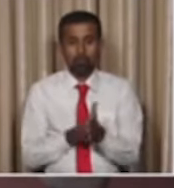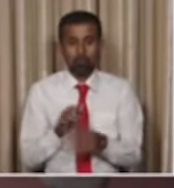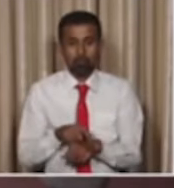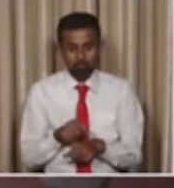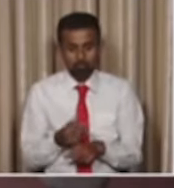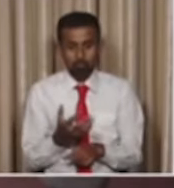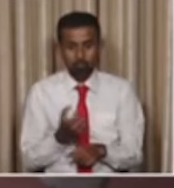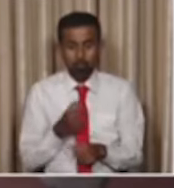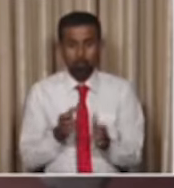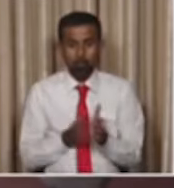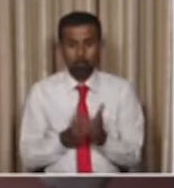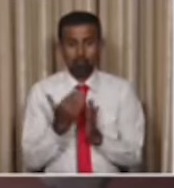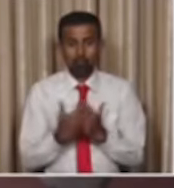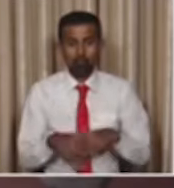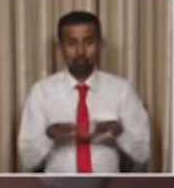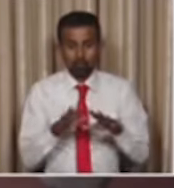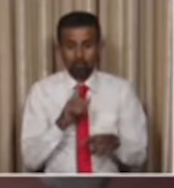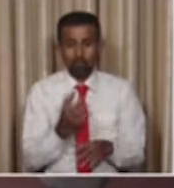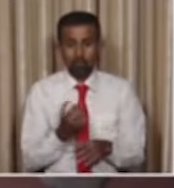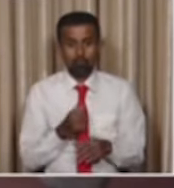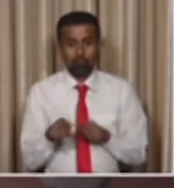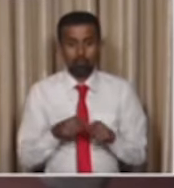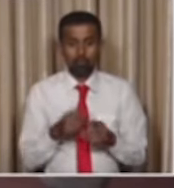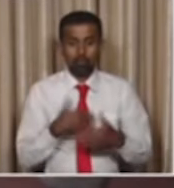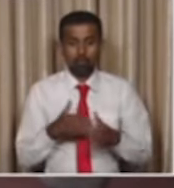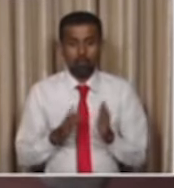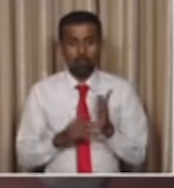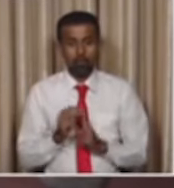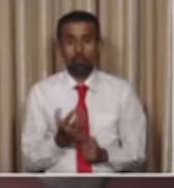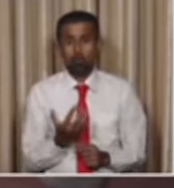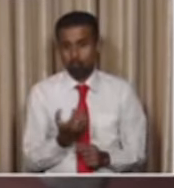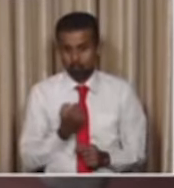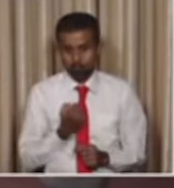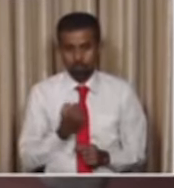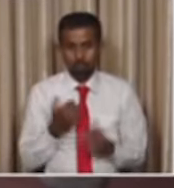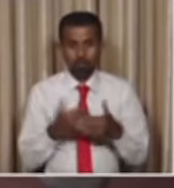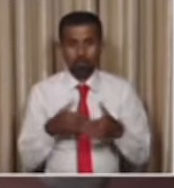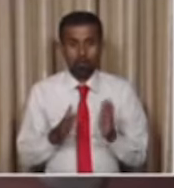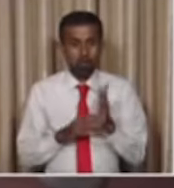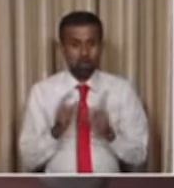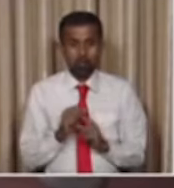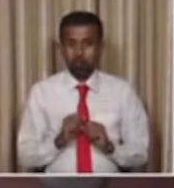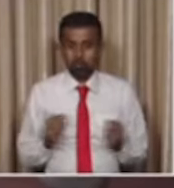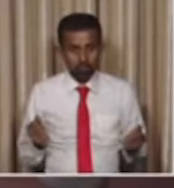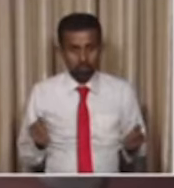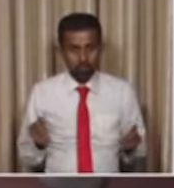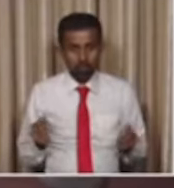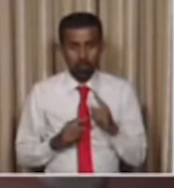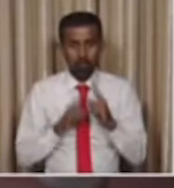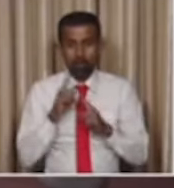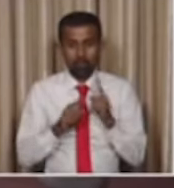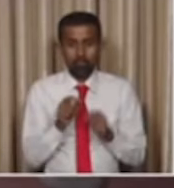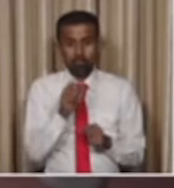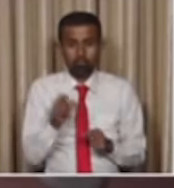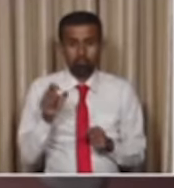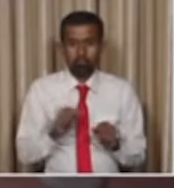අවස්ථාවට යන්න ඕන කාර්ක සභා අවස්ථාව කරුණු ඉදිරිපත් කරන්න ඕන එහෙම ඉදිරිපත් කරන කැබිනට් අමාත්‍යවරයෙක් ඉන්න ඕන ඒතර කැබිනට් අමාත්‍යවරයෙක් නැත්නම් ඒතර කතා කරන